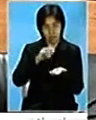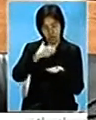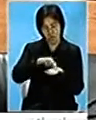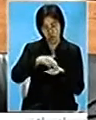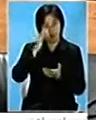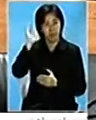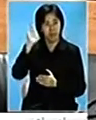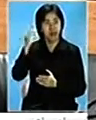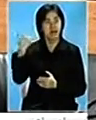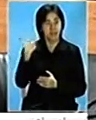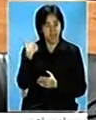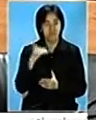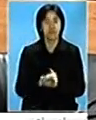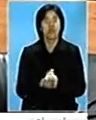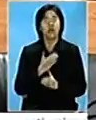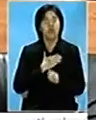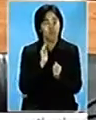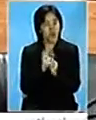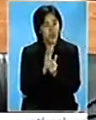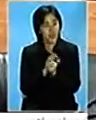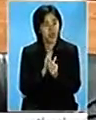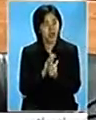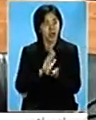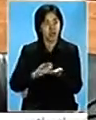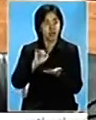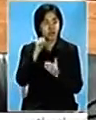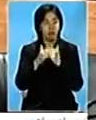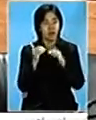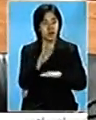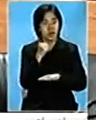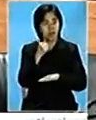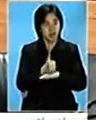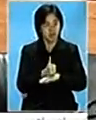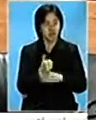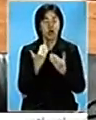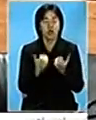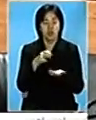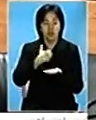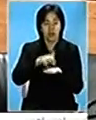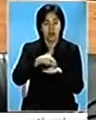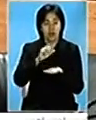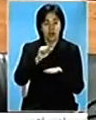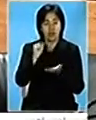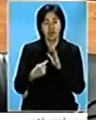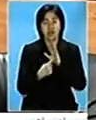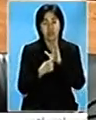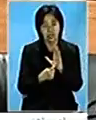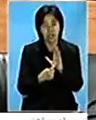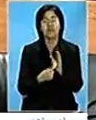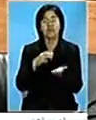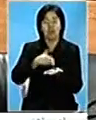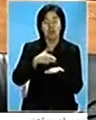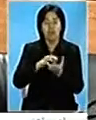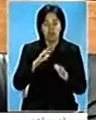ากผมให้กำลังใจนะครับสภาพัฒนาการเมืองถึงแม้ว่าการมารายงานสภาครั้งนี้เป็นการรายงานประจ